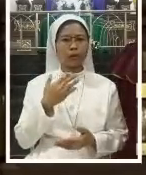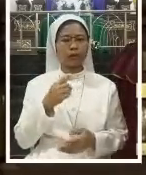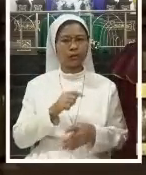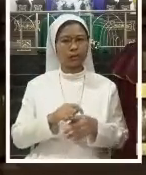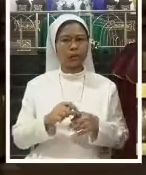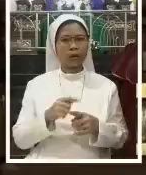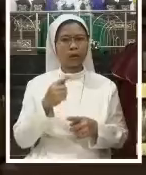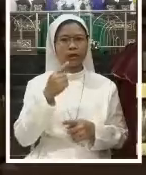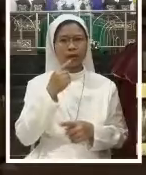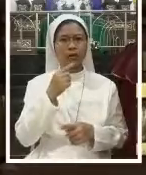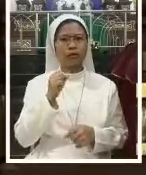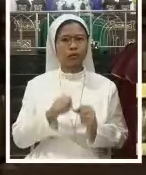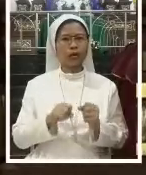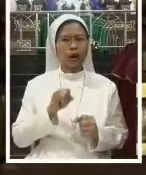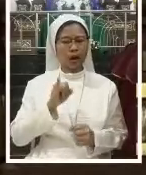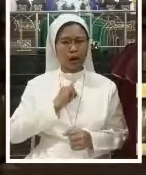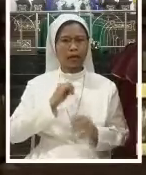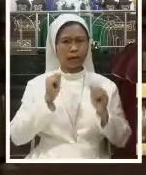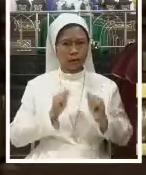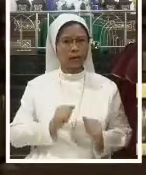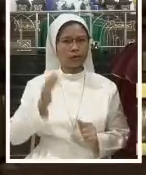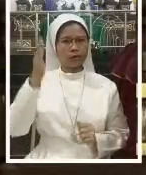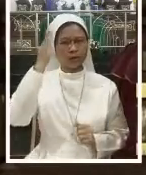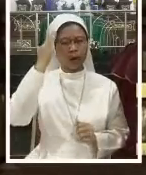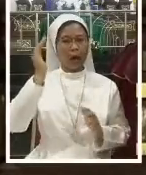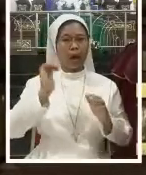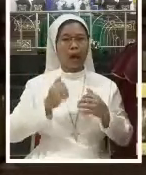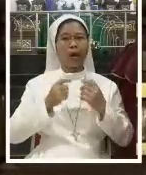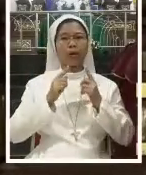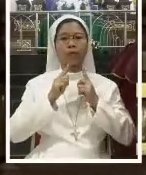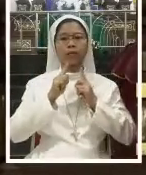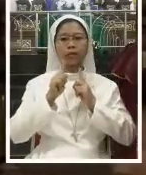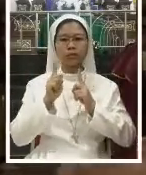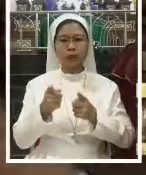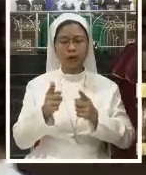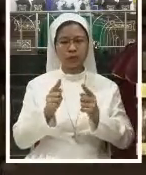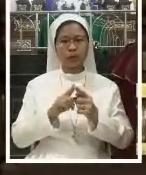Tanganing maaraman ko kung ano ang sakong isisimbag sa mga napapagal.